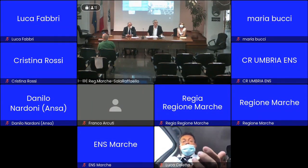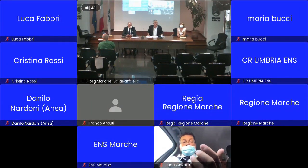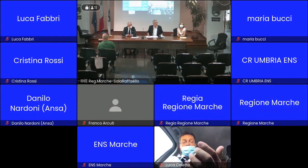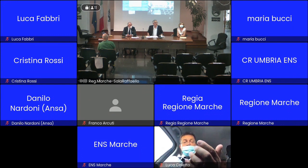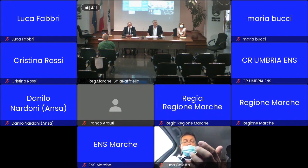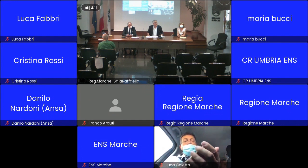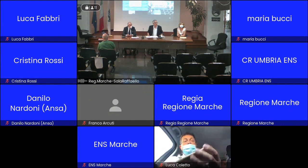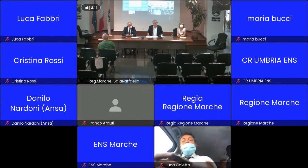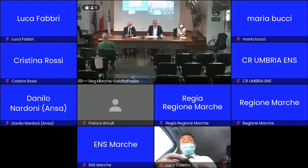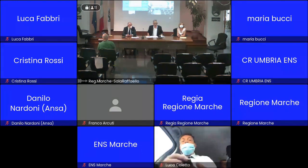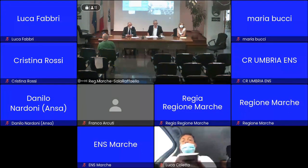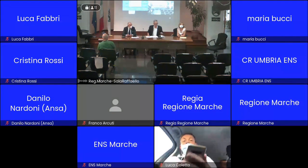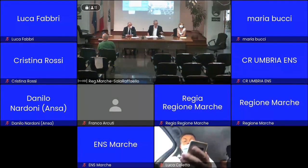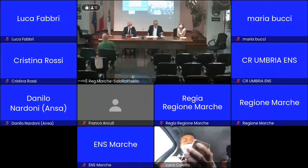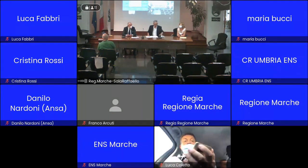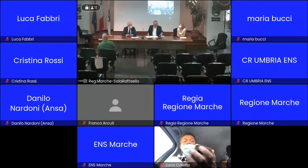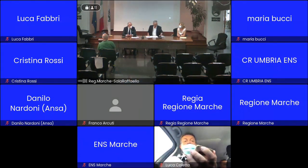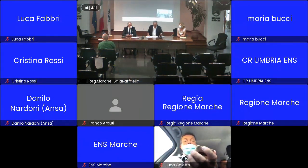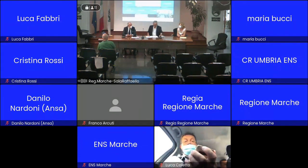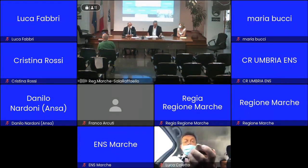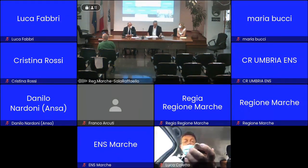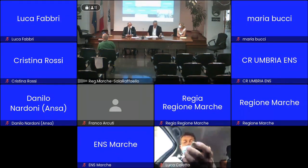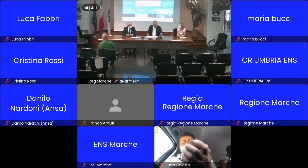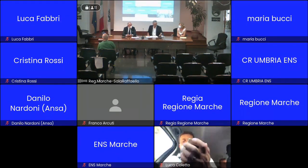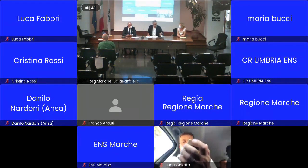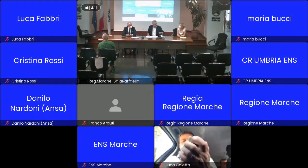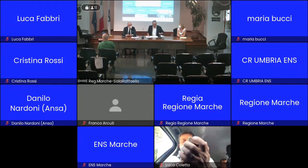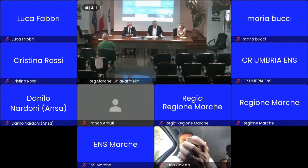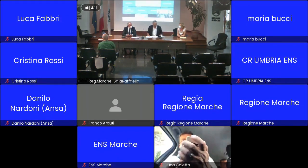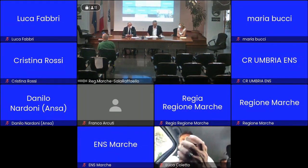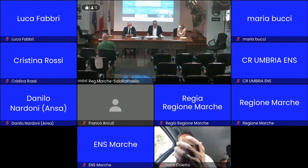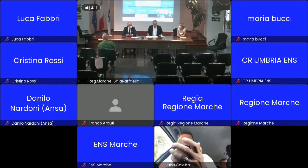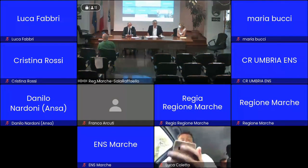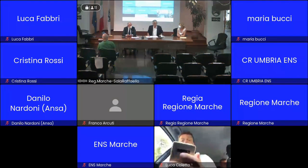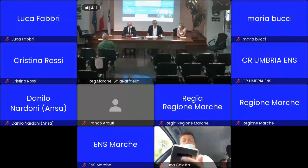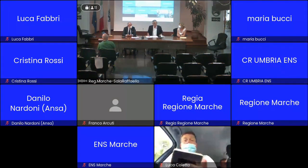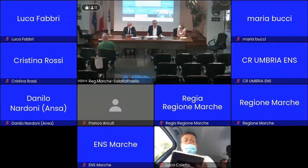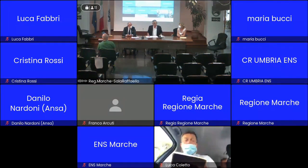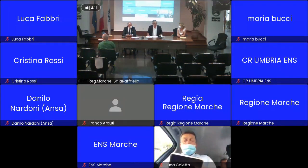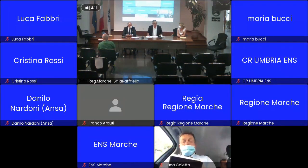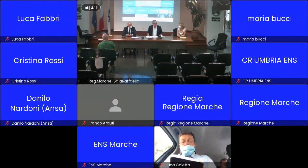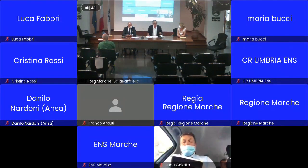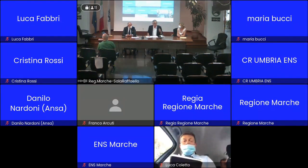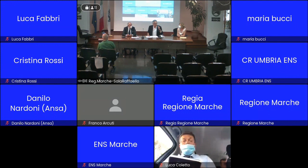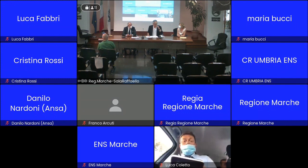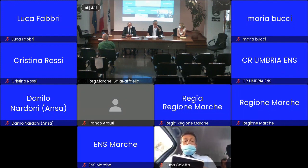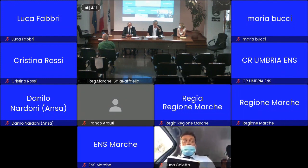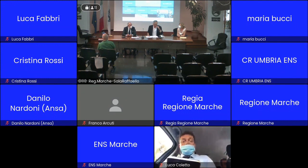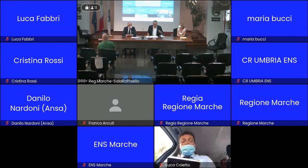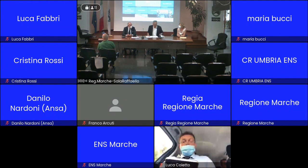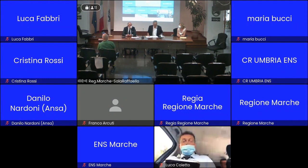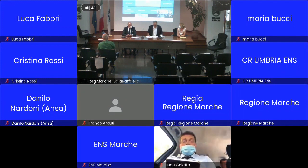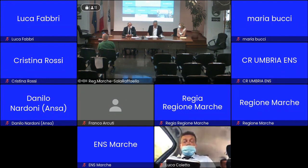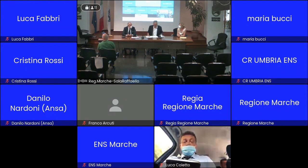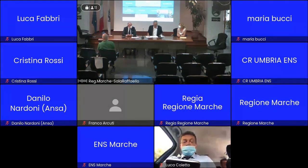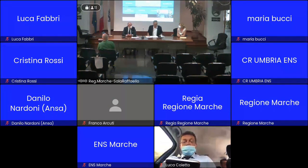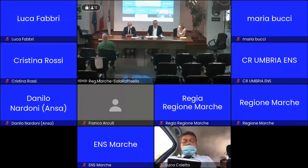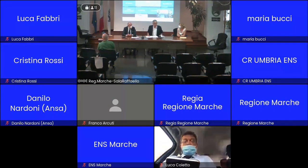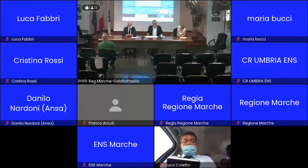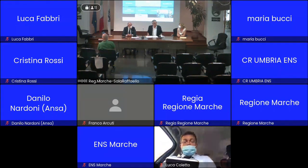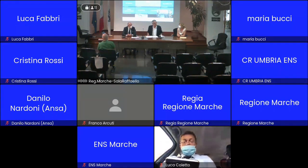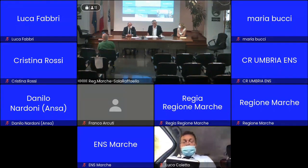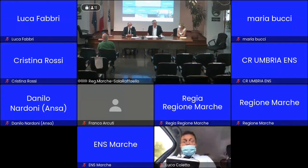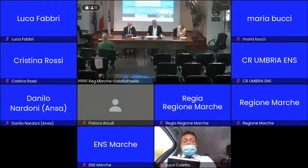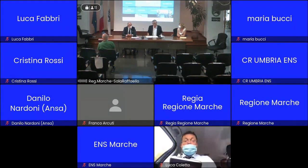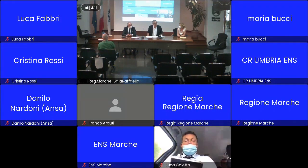amici dell'ENS che con noi hanno predisposto questo importante progetto che ha un carattere sperimentale,